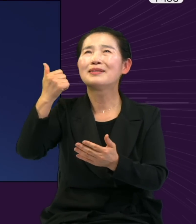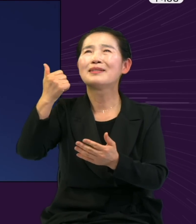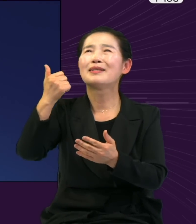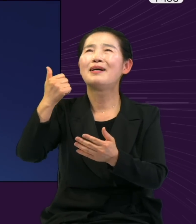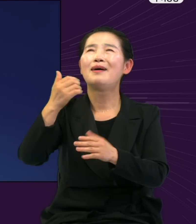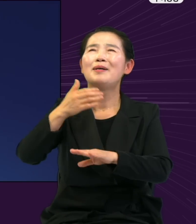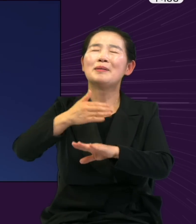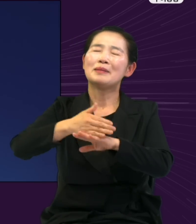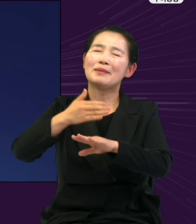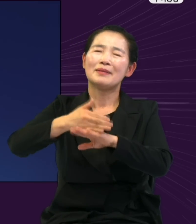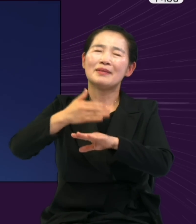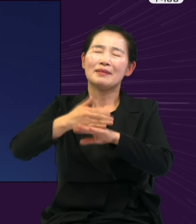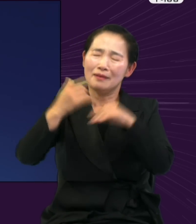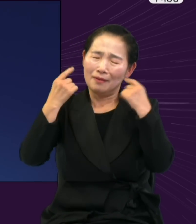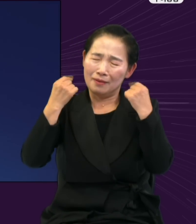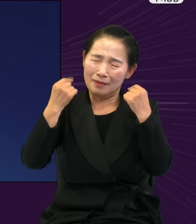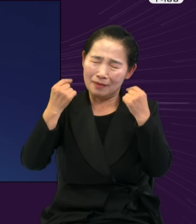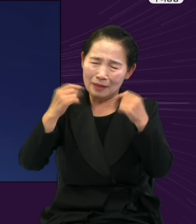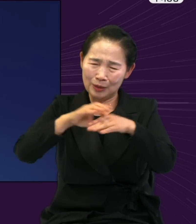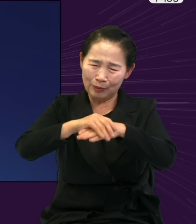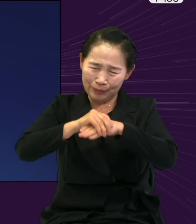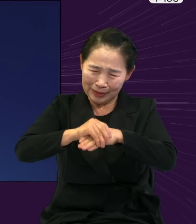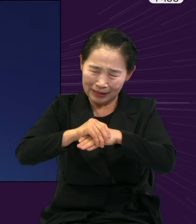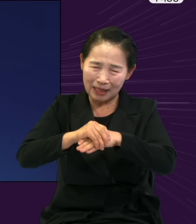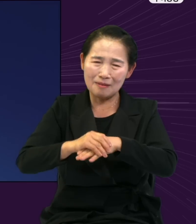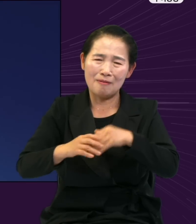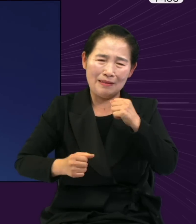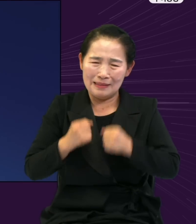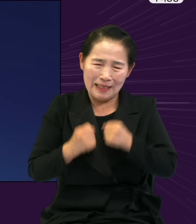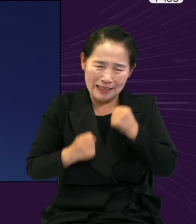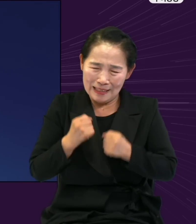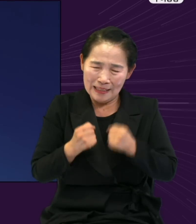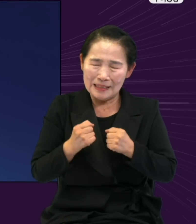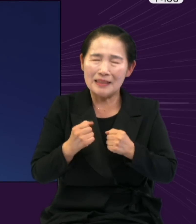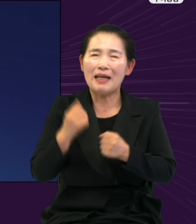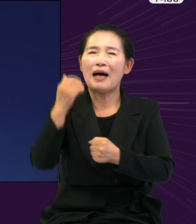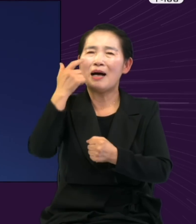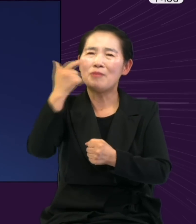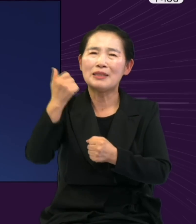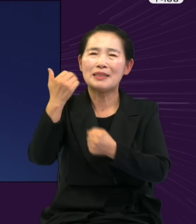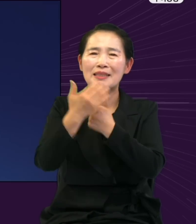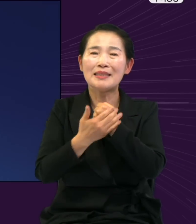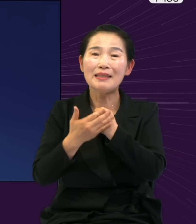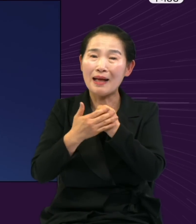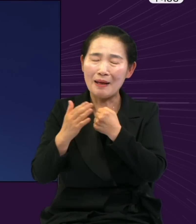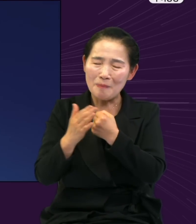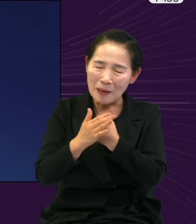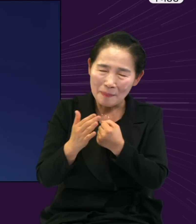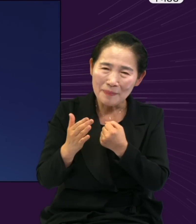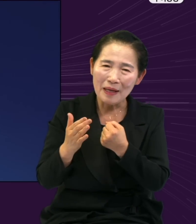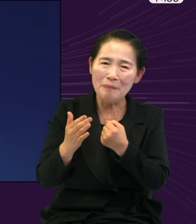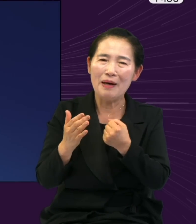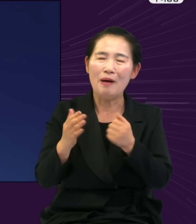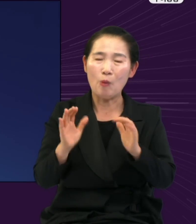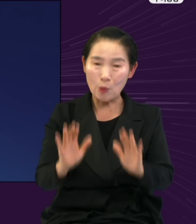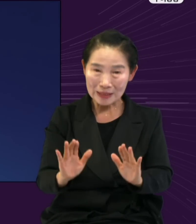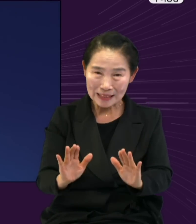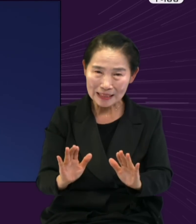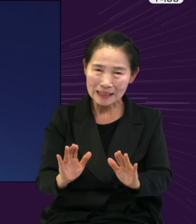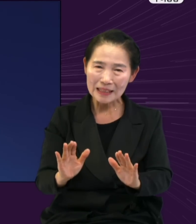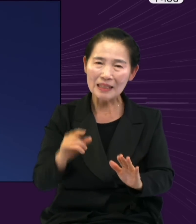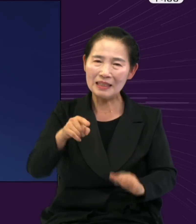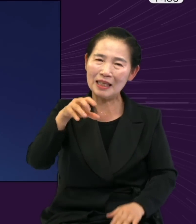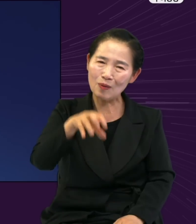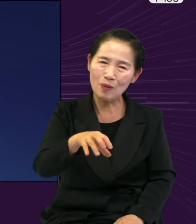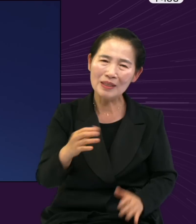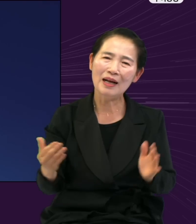여전히 이 손 붙잡고 달려가 주시는 아버지의 그 은혜로 말미암아 우리는 여기까지, 오늘 이곳까지